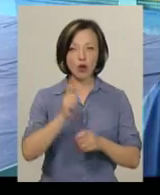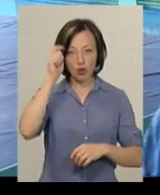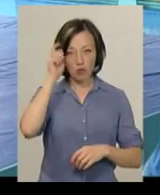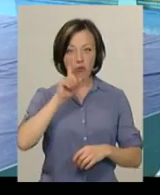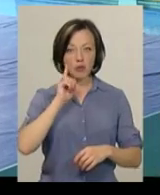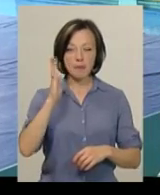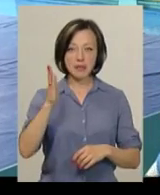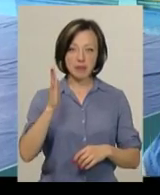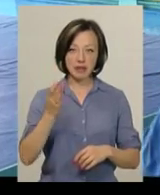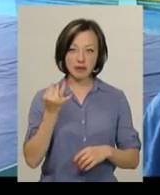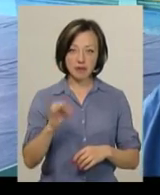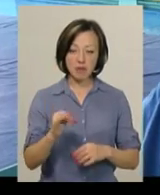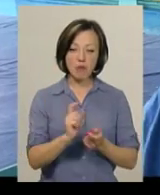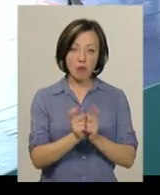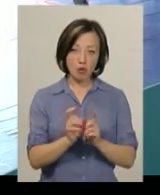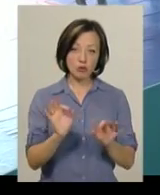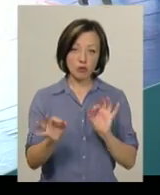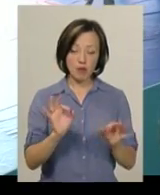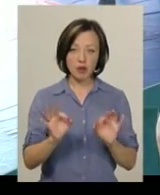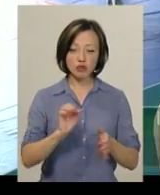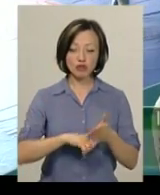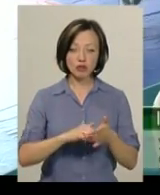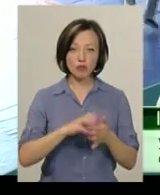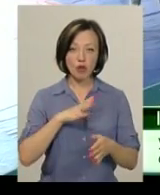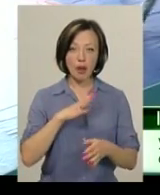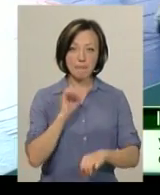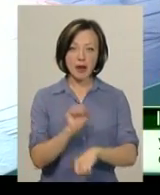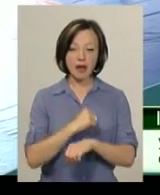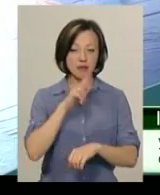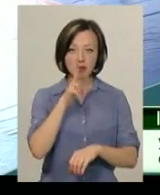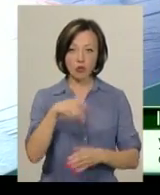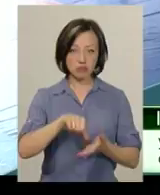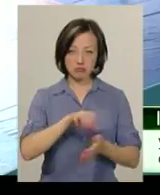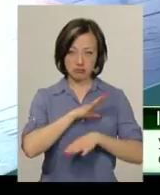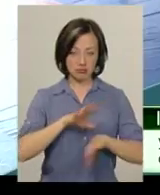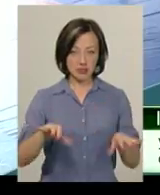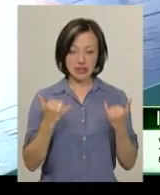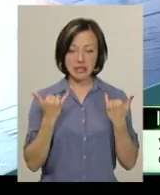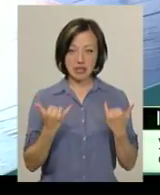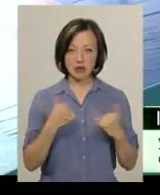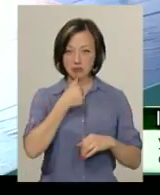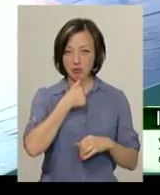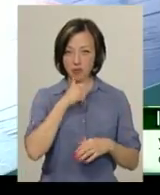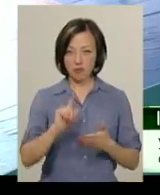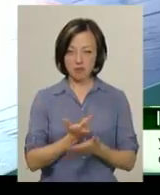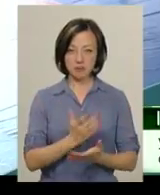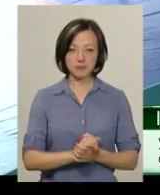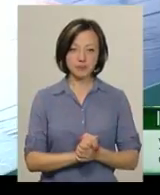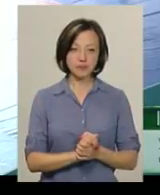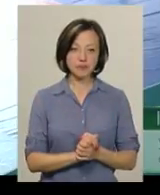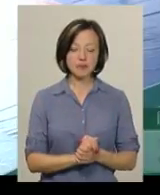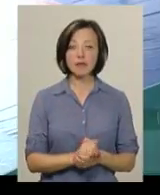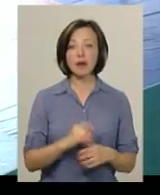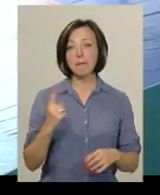молодий, перспективний. Поборолися нормально. Через те, що була перерва, я 3 роки не виступав. Лише зараз спробував. Піде для першого